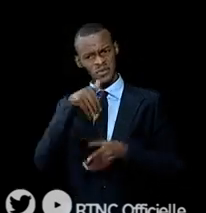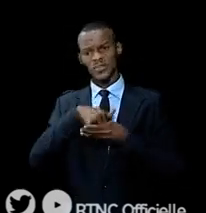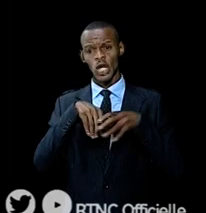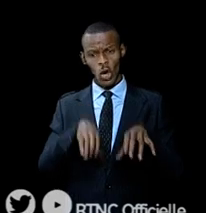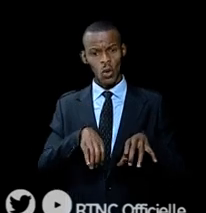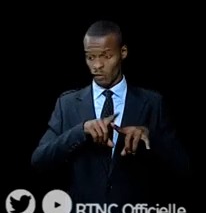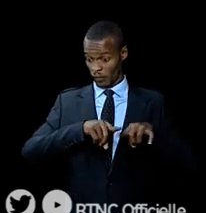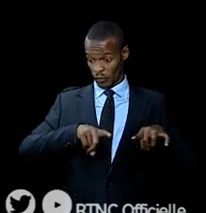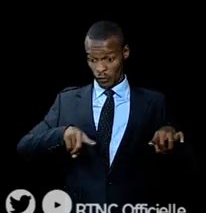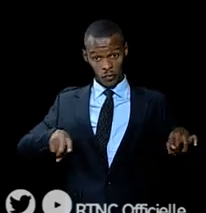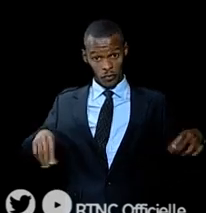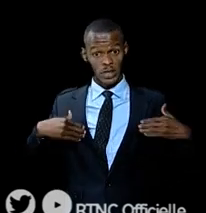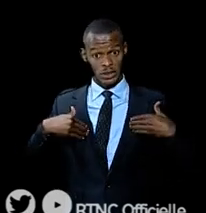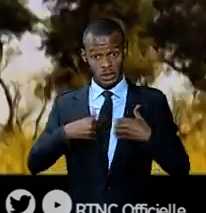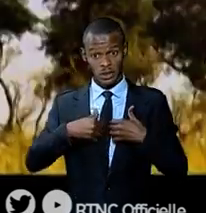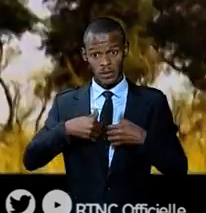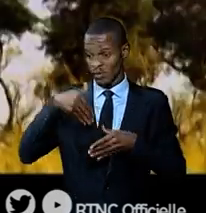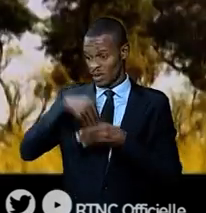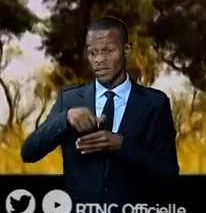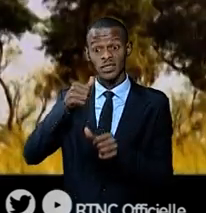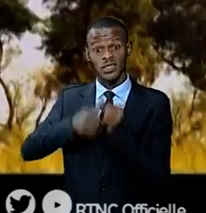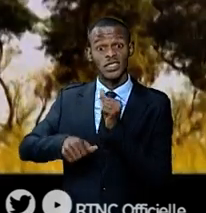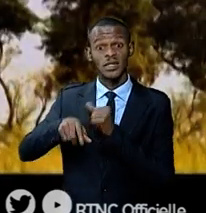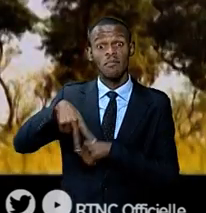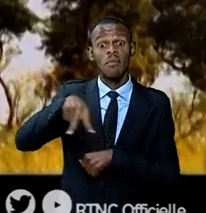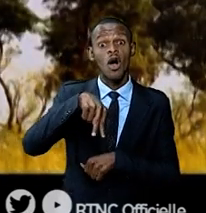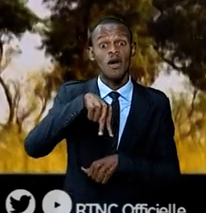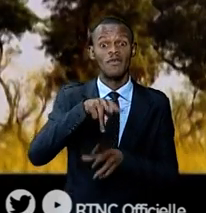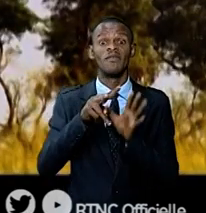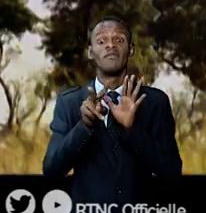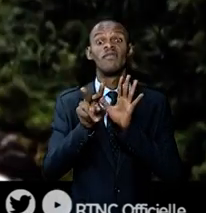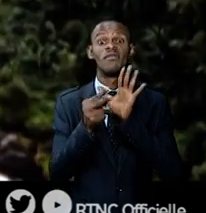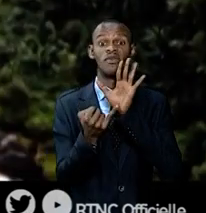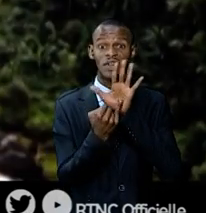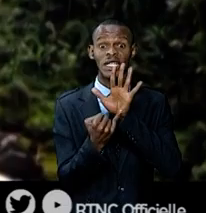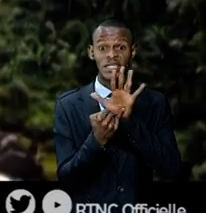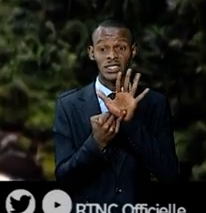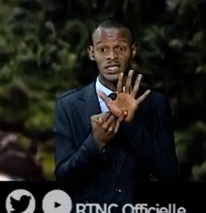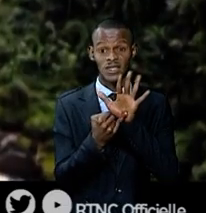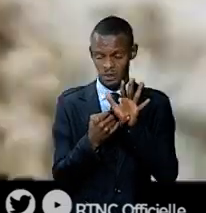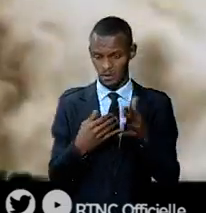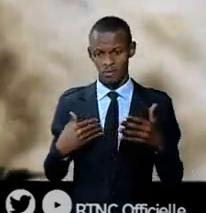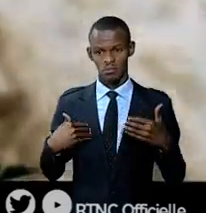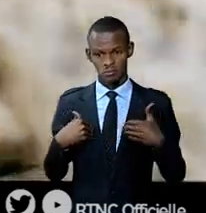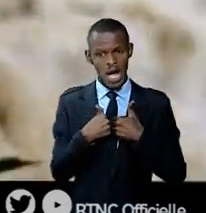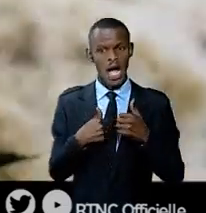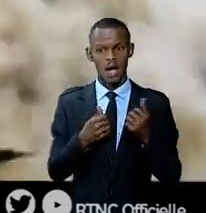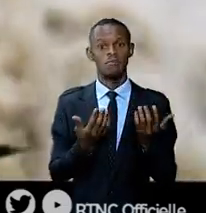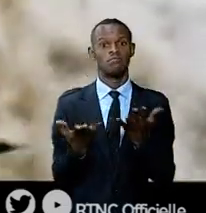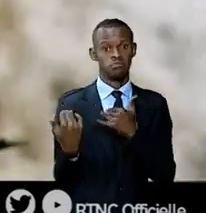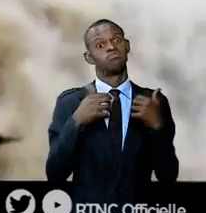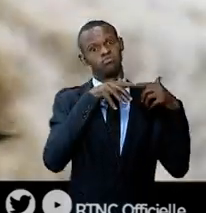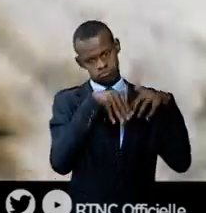particularités de chacune de ces 26 provinces qui sont servies en don de la nature, très souvent méconnues ou non